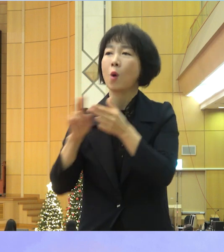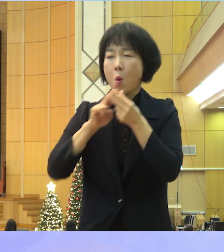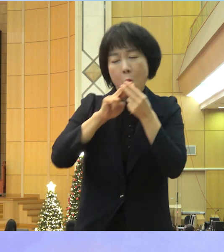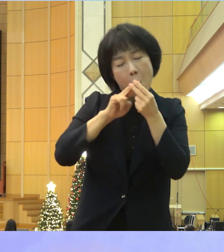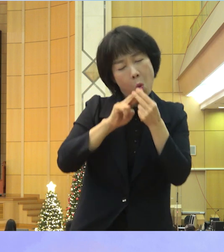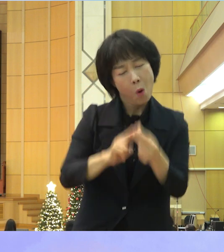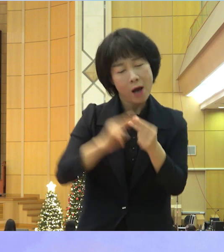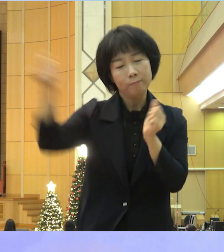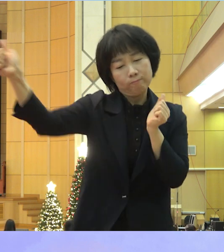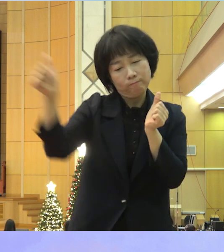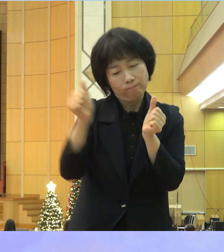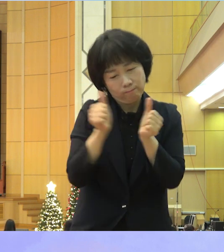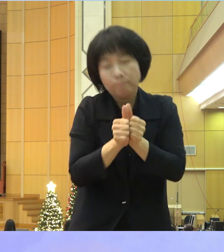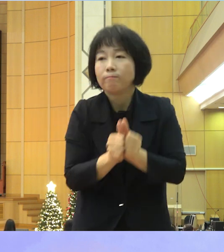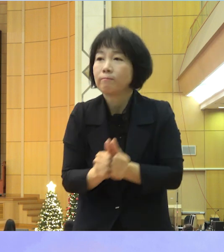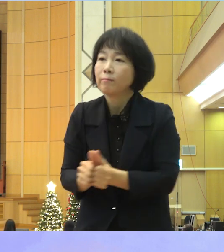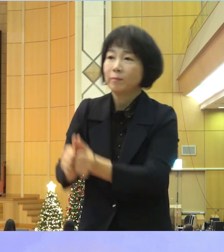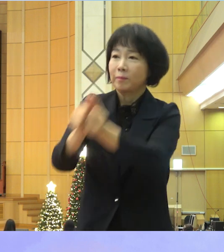예수와